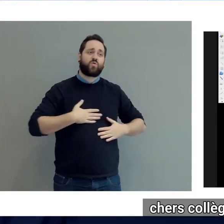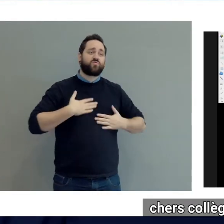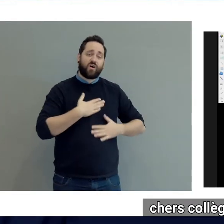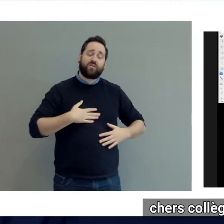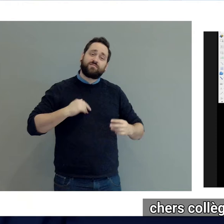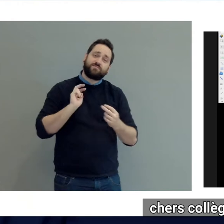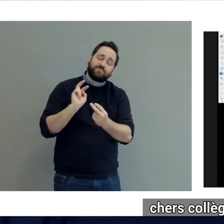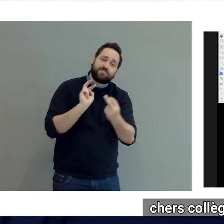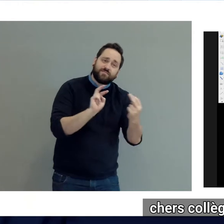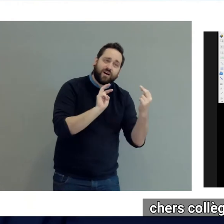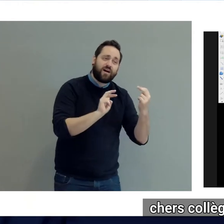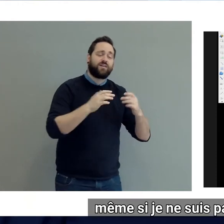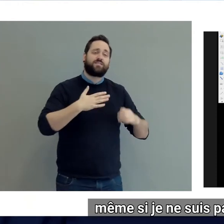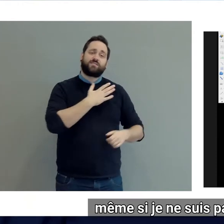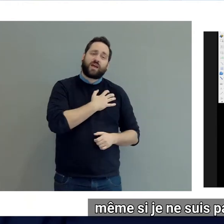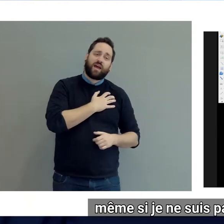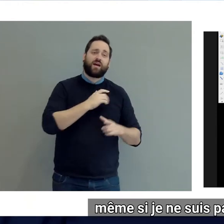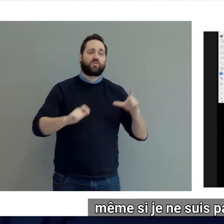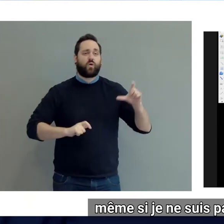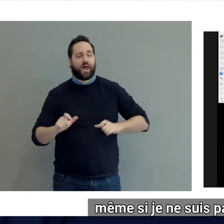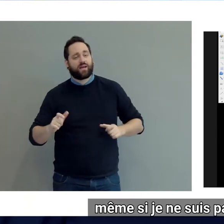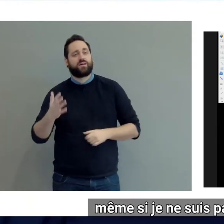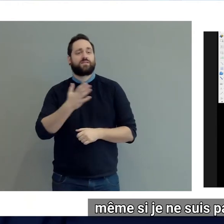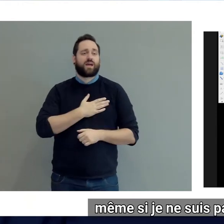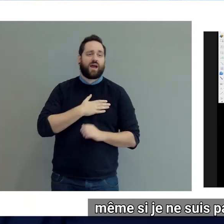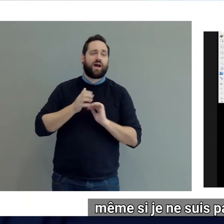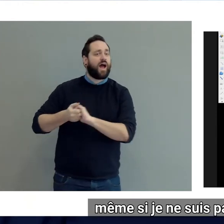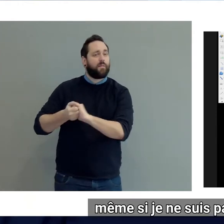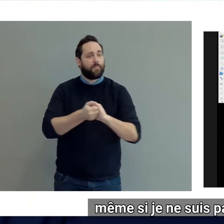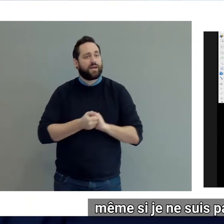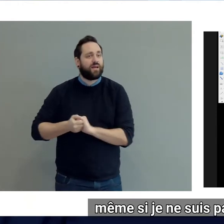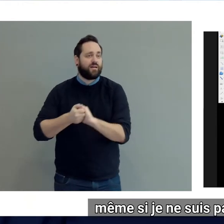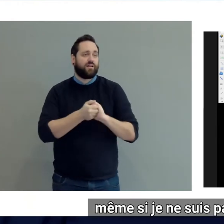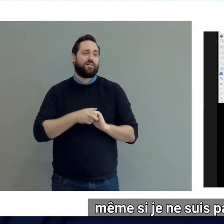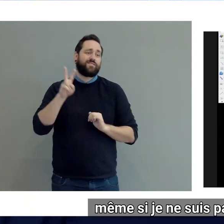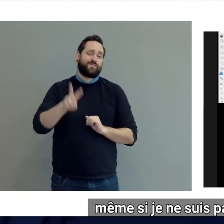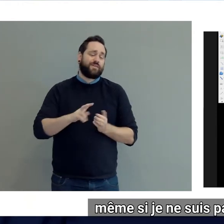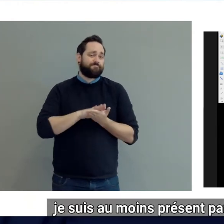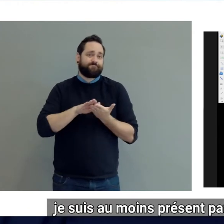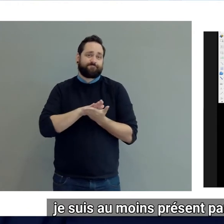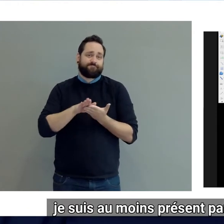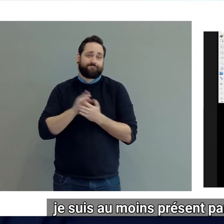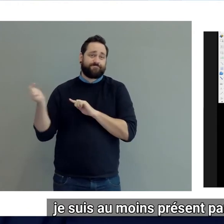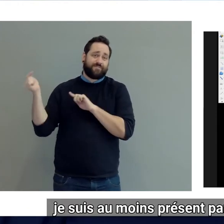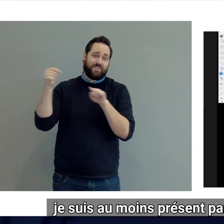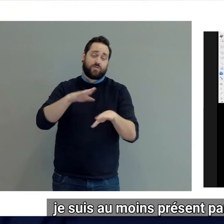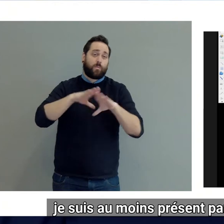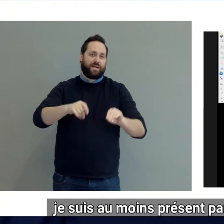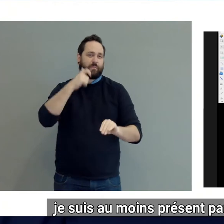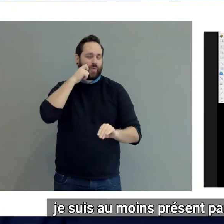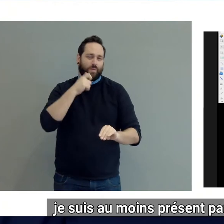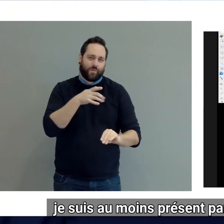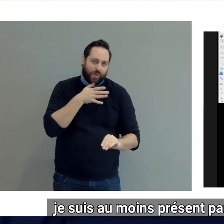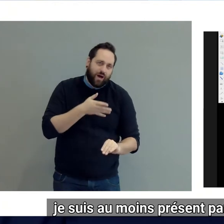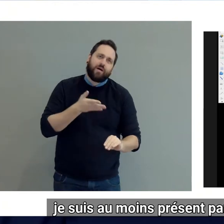collègues, chers amis. Même si je ne suis pas présent physiquement, je suis au